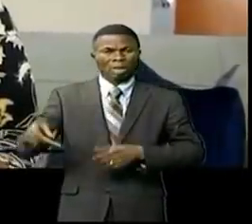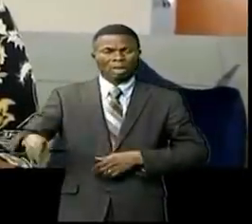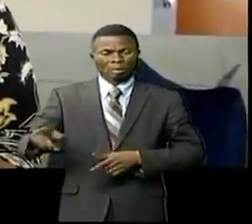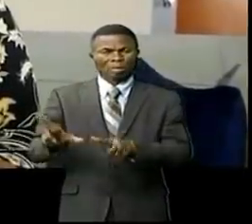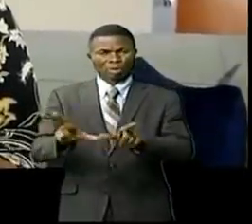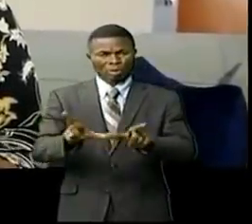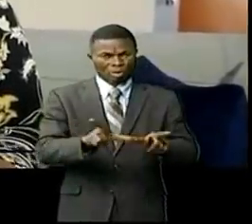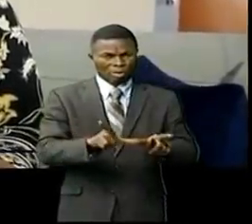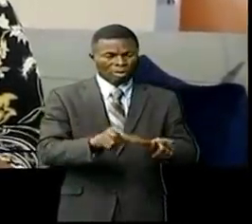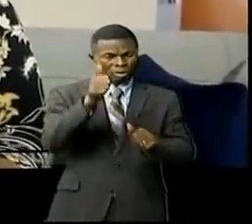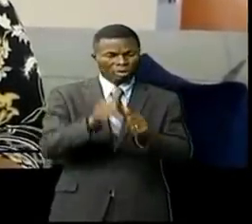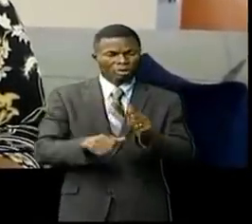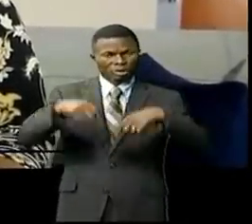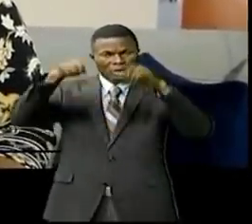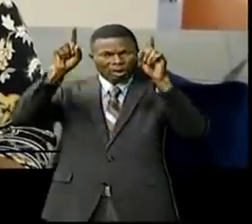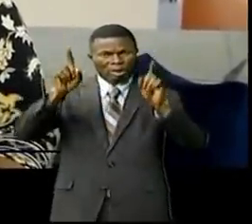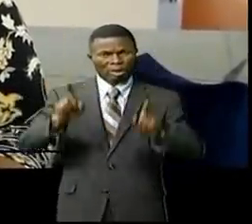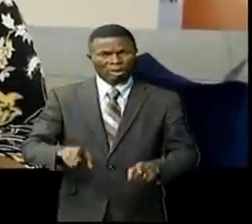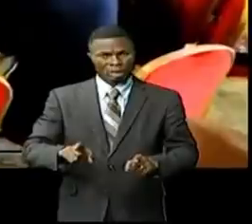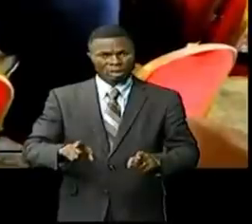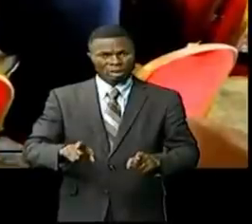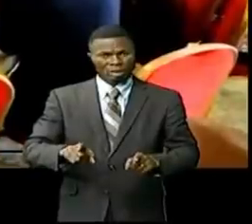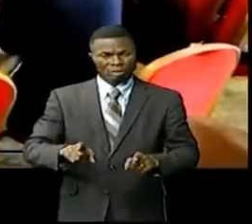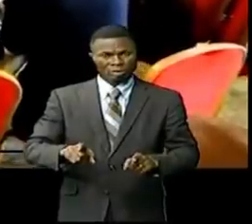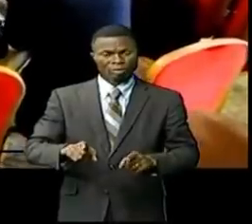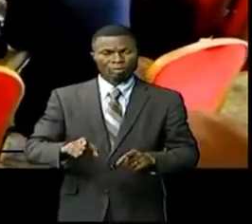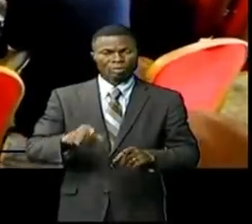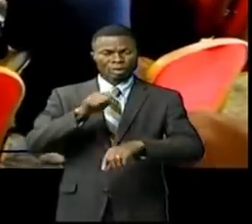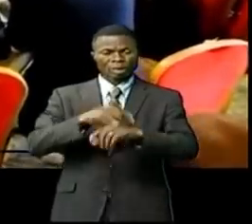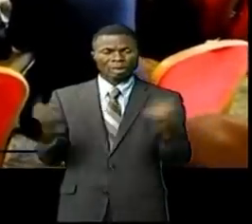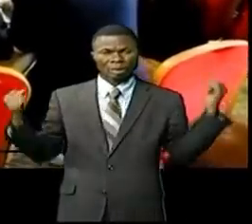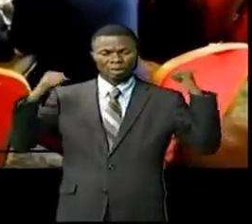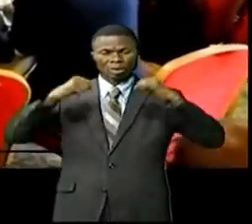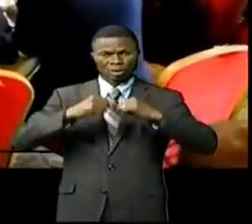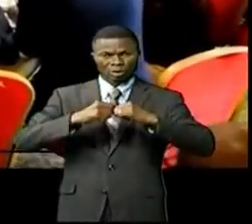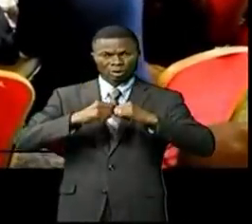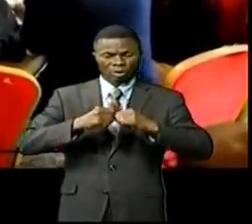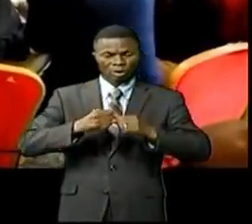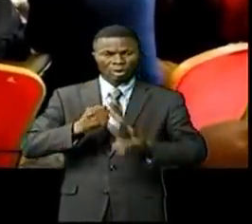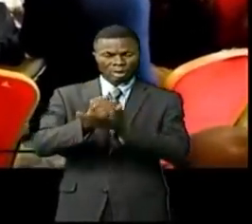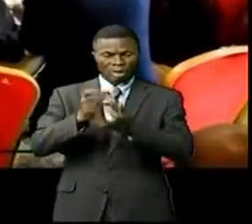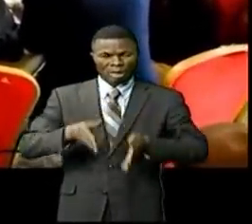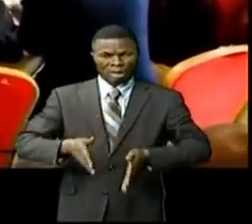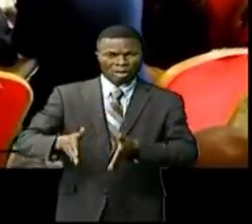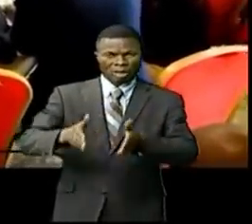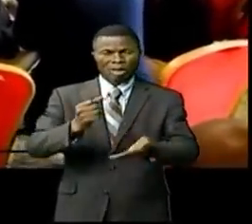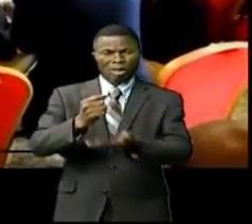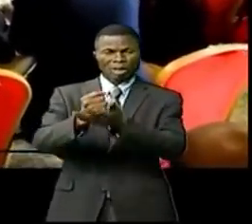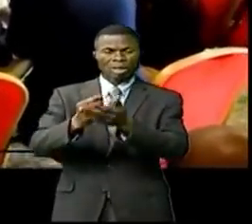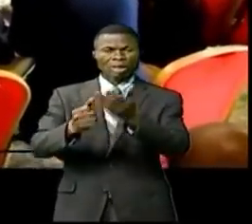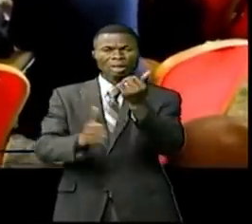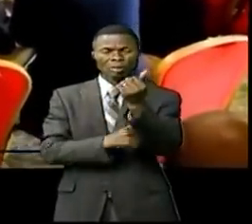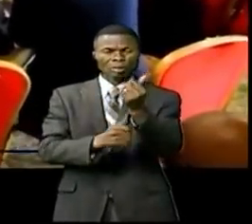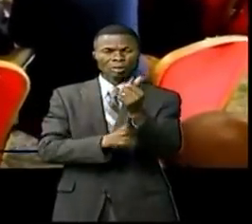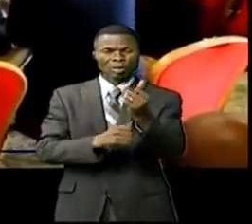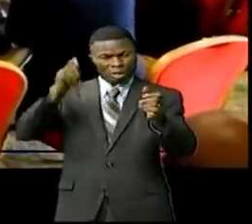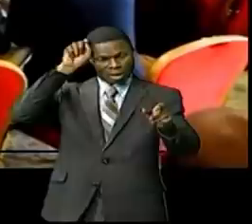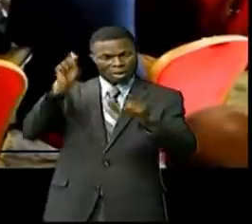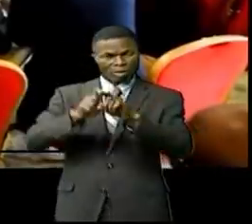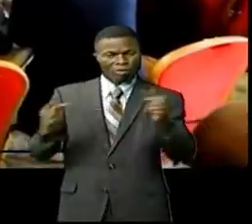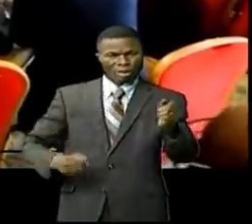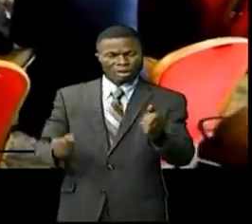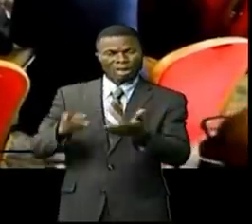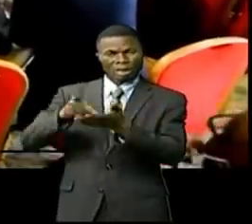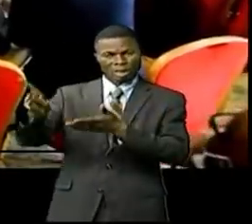Lualaba, chaque année de la saison sèche, ouvre un couloir pour pouvoir aider nos frères de l'Angola à